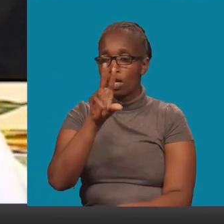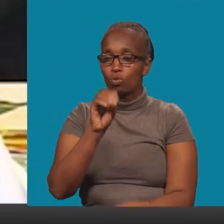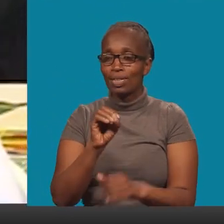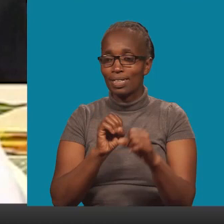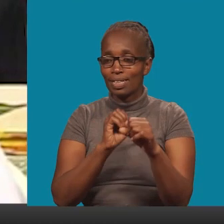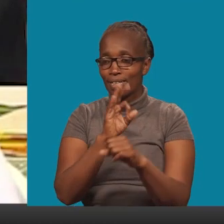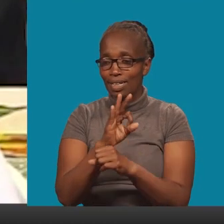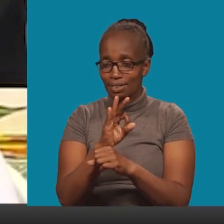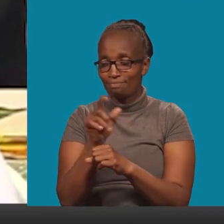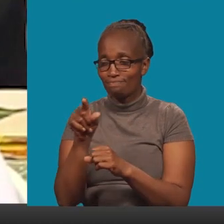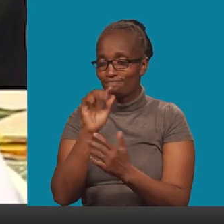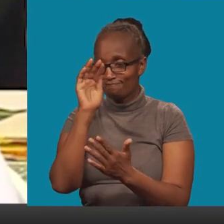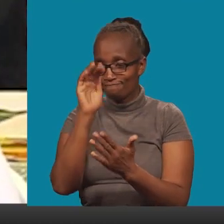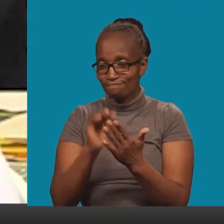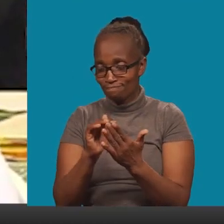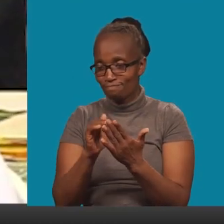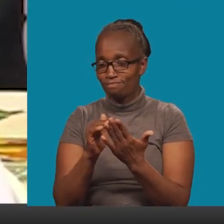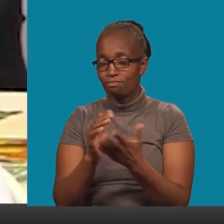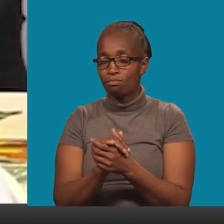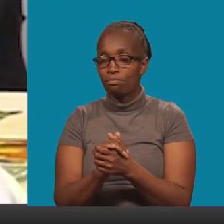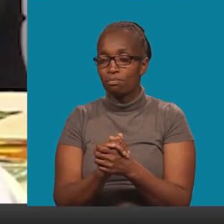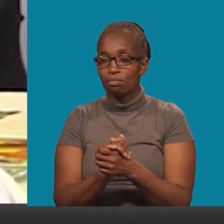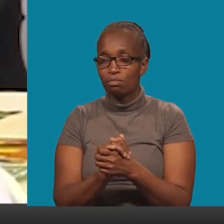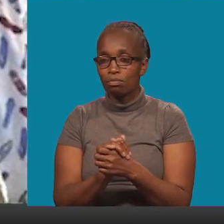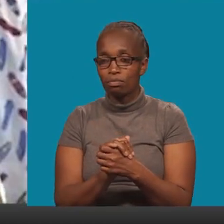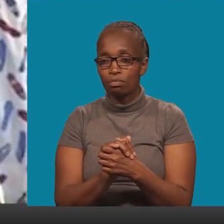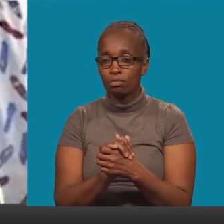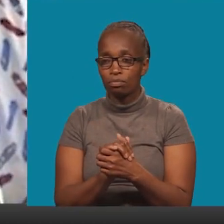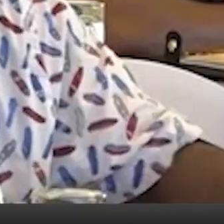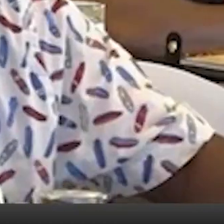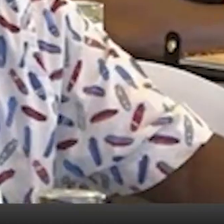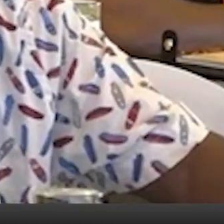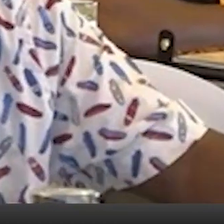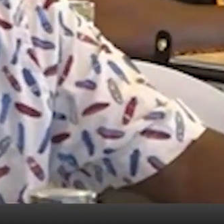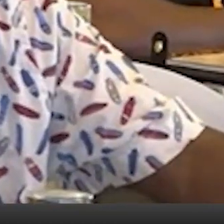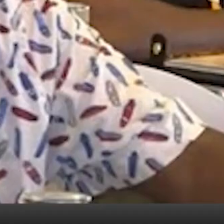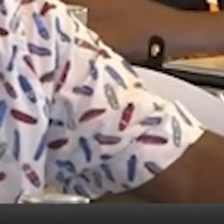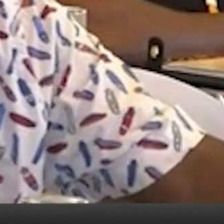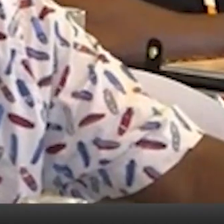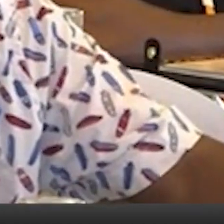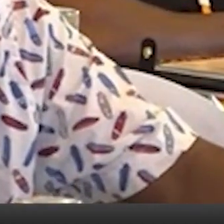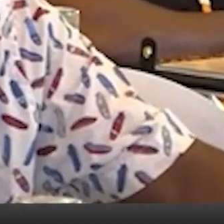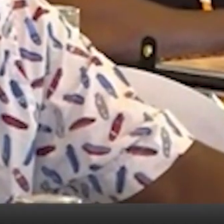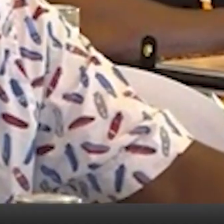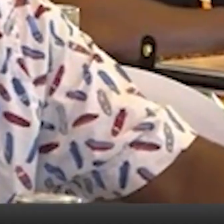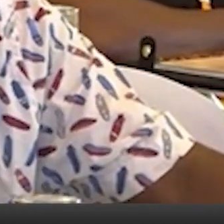in 2013 and it was frozen by the courts. Fred Rikombua, Undugu TV.